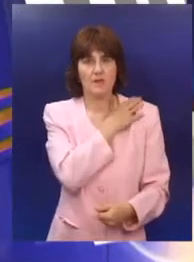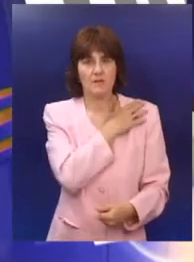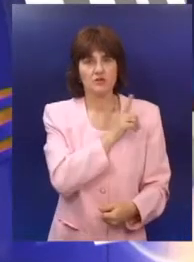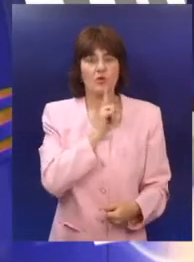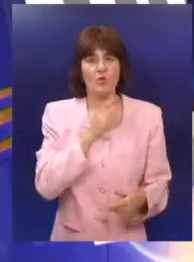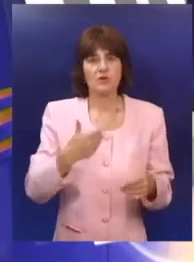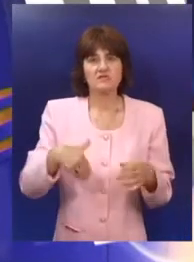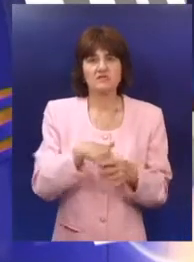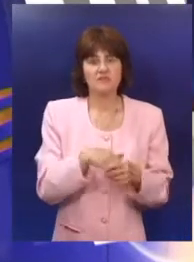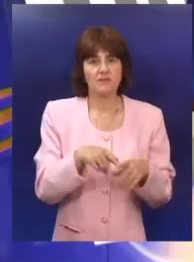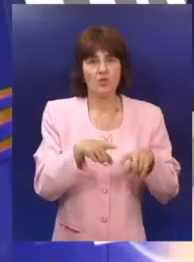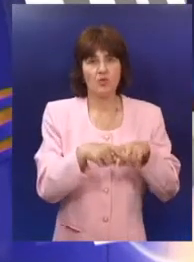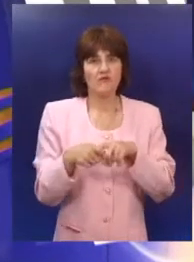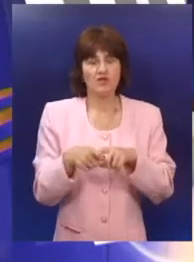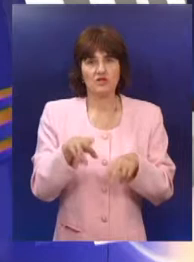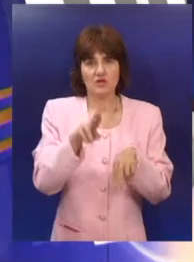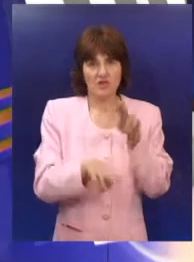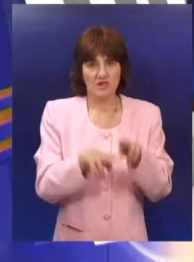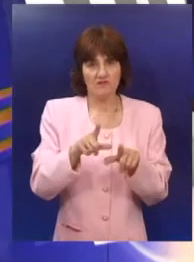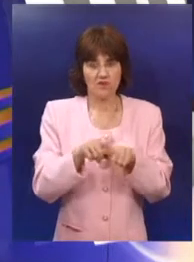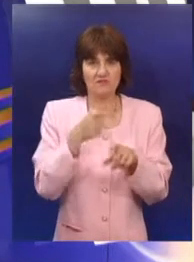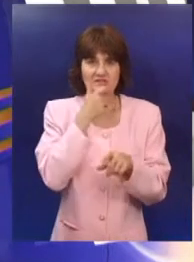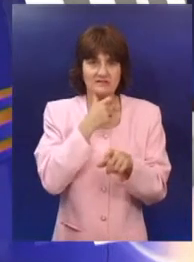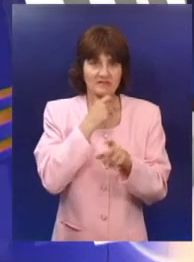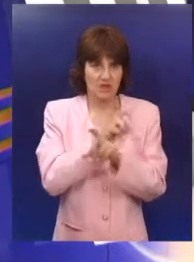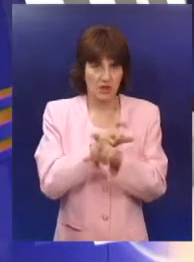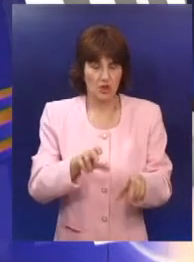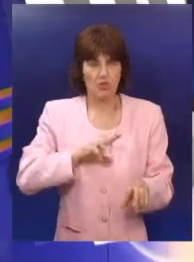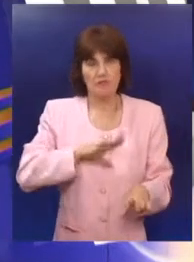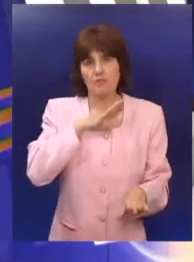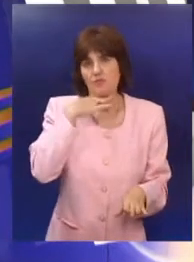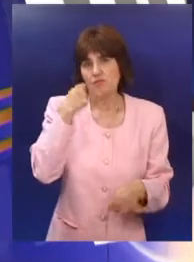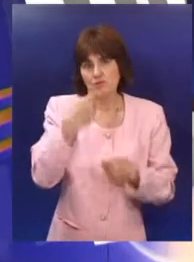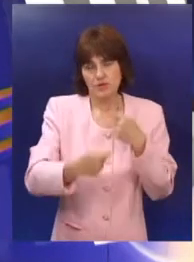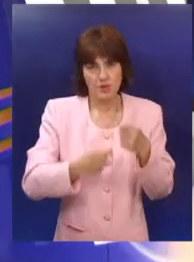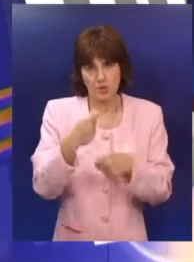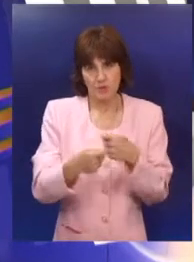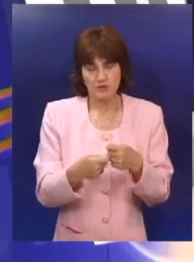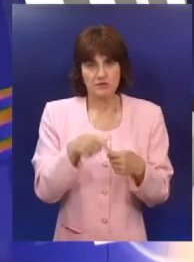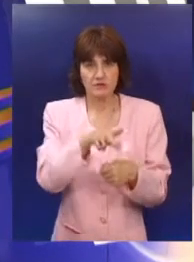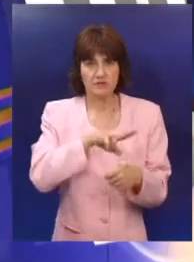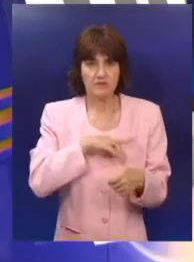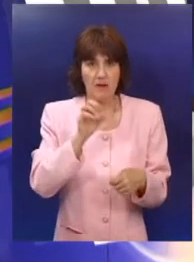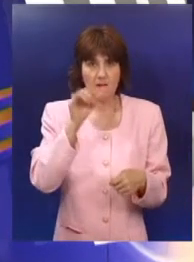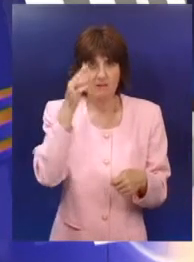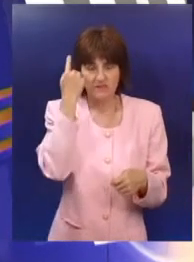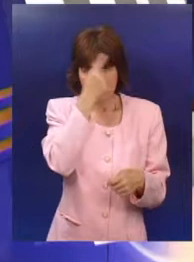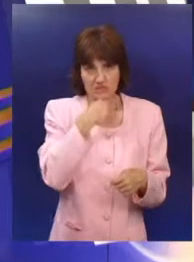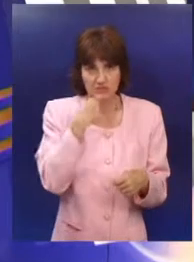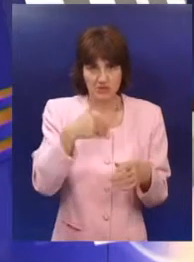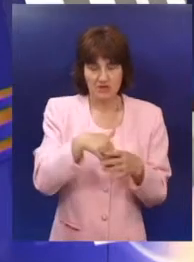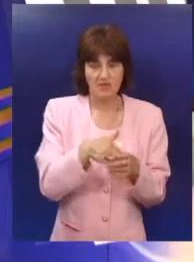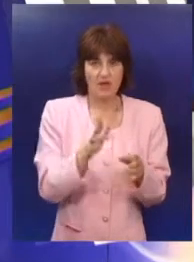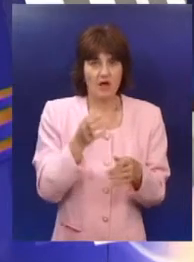Majstori koji su zaposleni u okviru projekta Kućna nega u gerontološkom centru imaju pune ruke posla. Kroz projekat je zaposleno 15 osoba koji